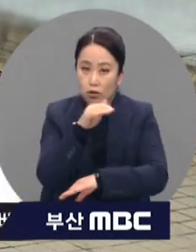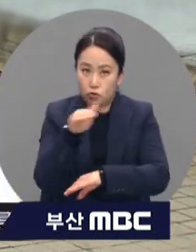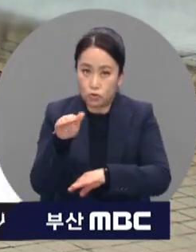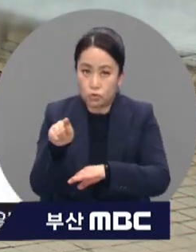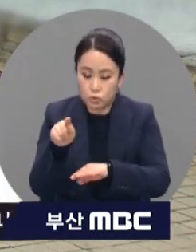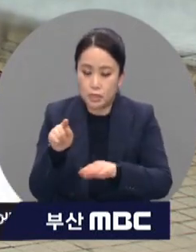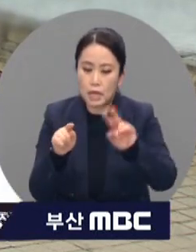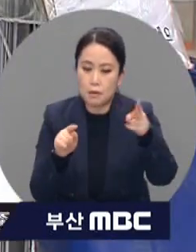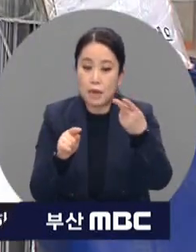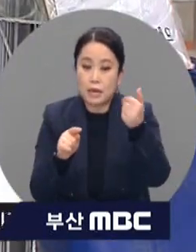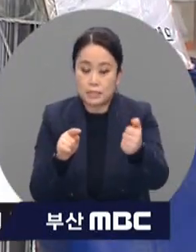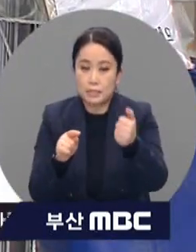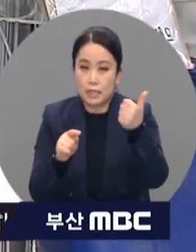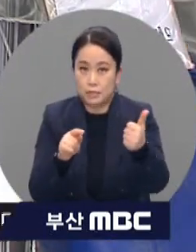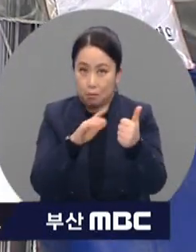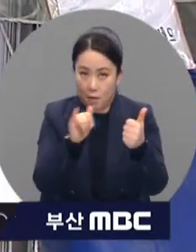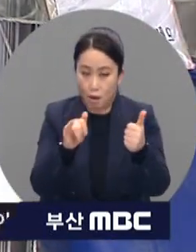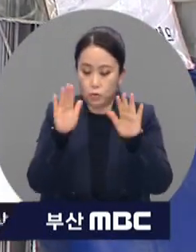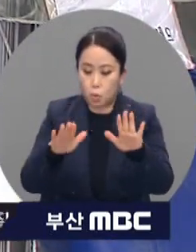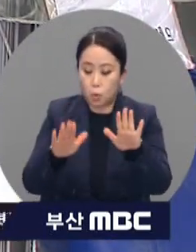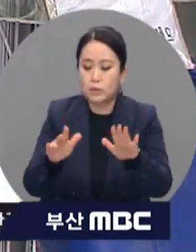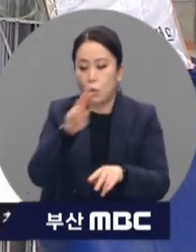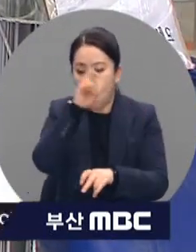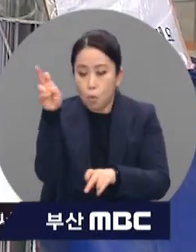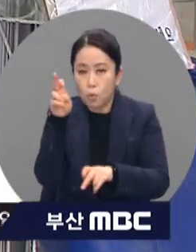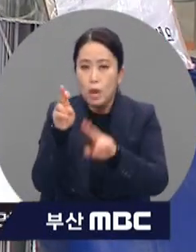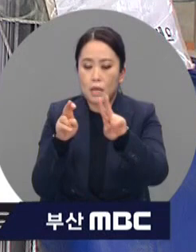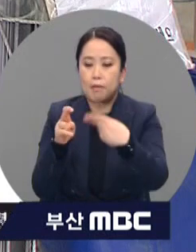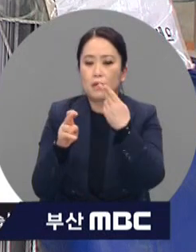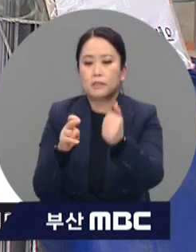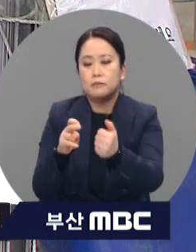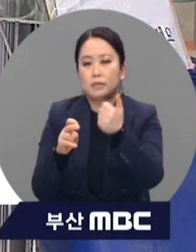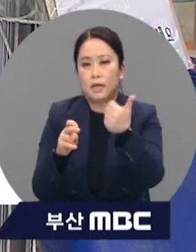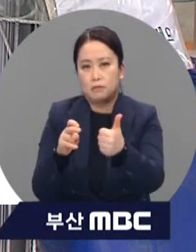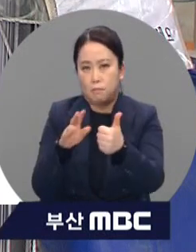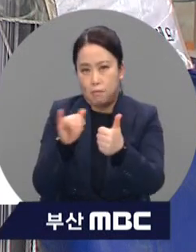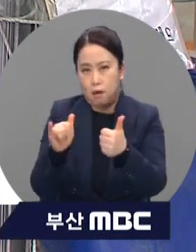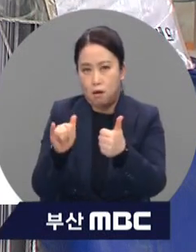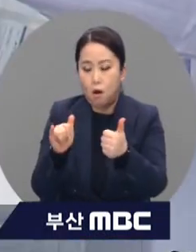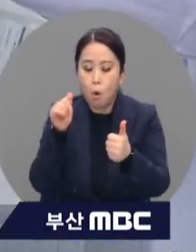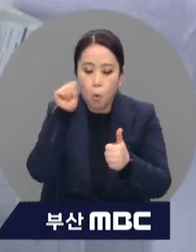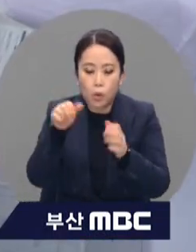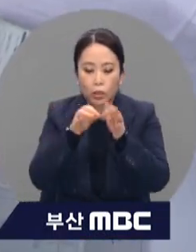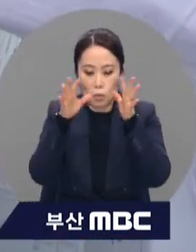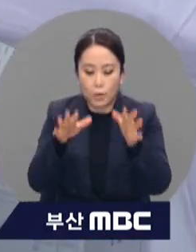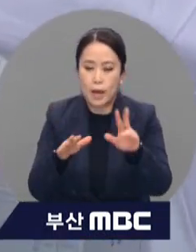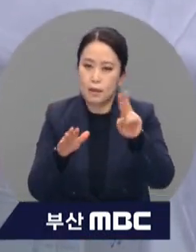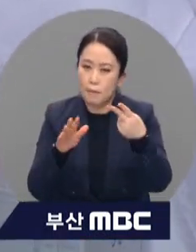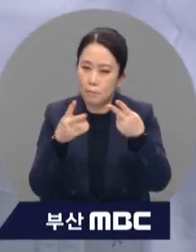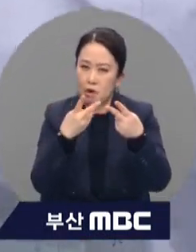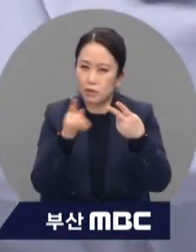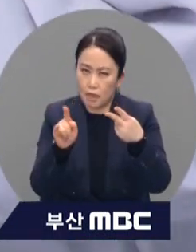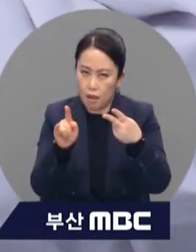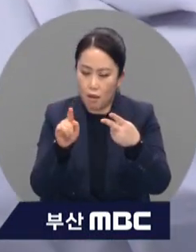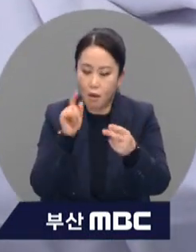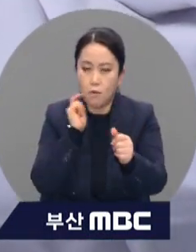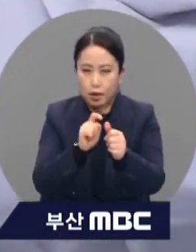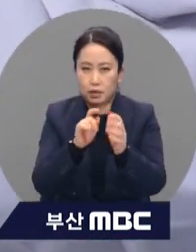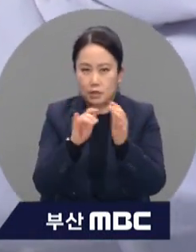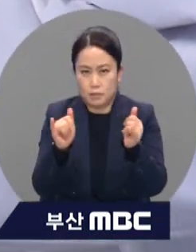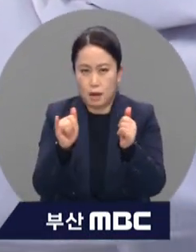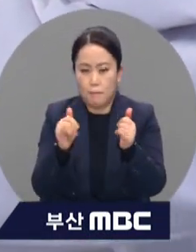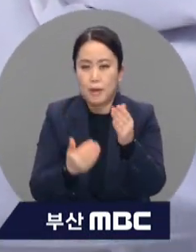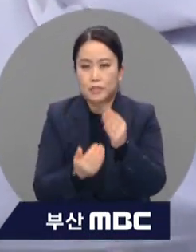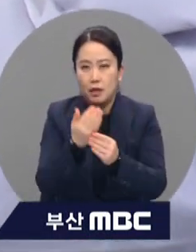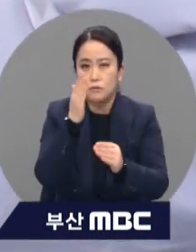255명, 오후에도 255명이 추가 확진돼 닷새 연속 200명대 하루 환자 수를 유지하고 있습니다.